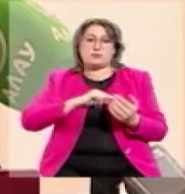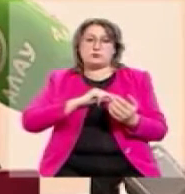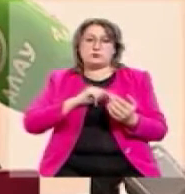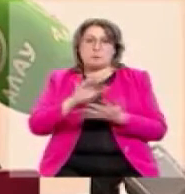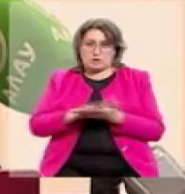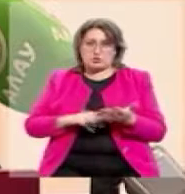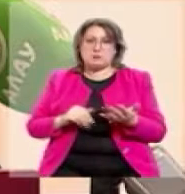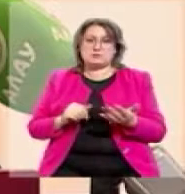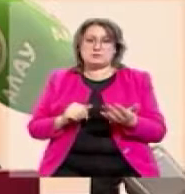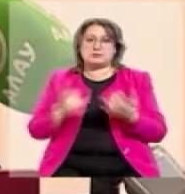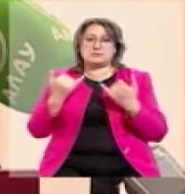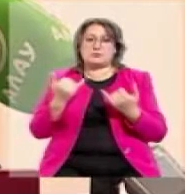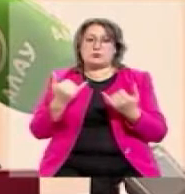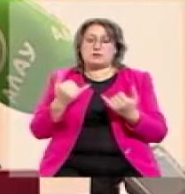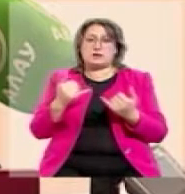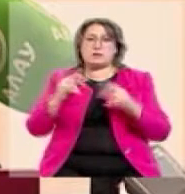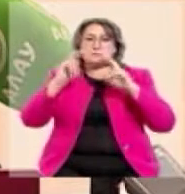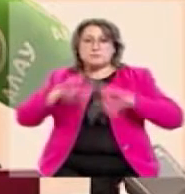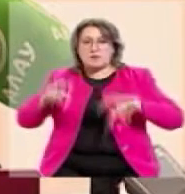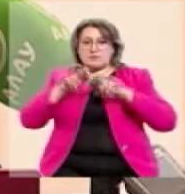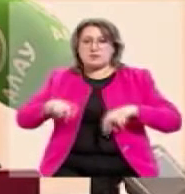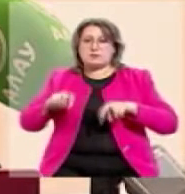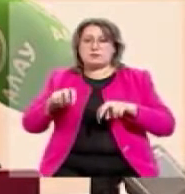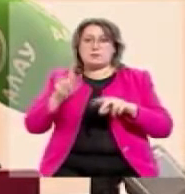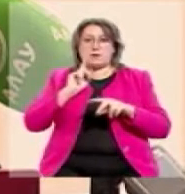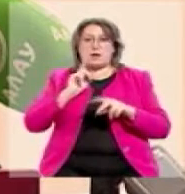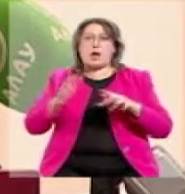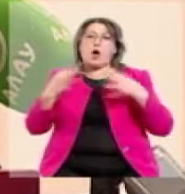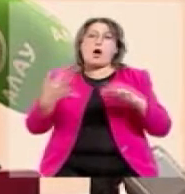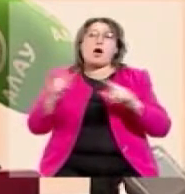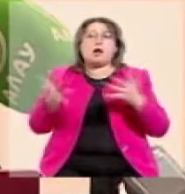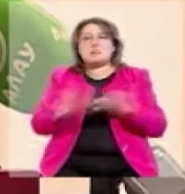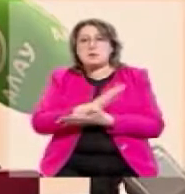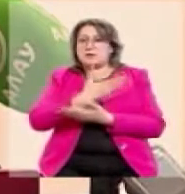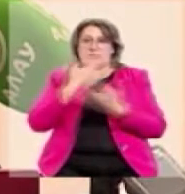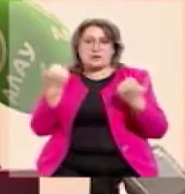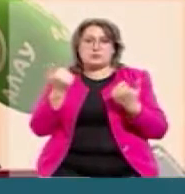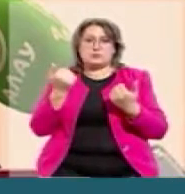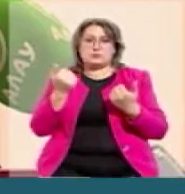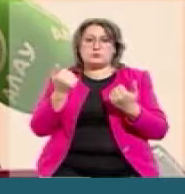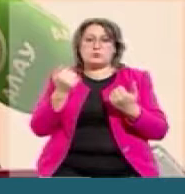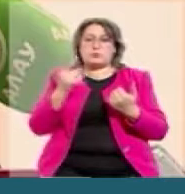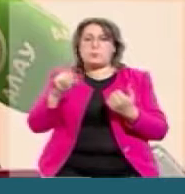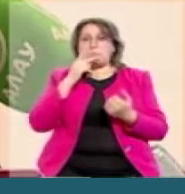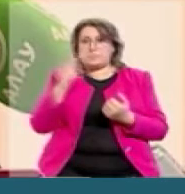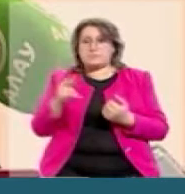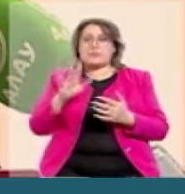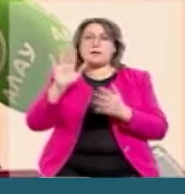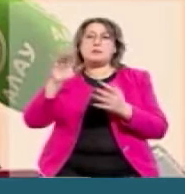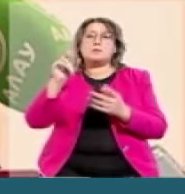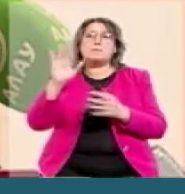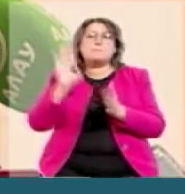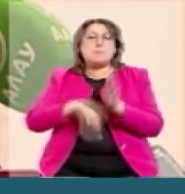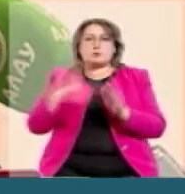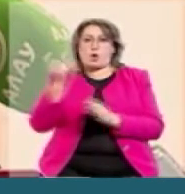должны продолжать. Сегодня мораторию как такового нету. Соответственно, у вас руки развязаны, посмотрите. То есть бесхозные, которые